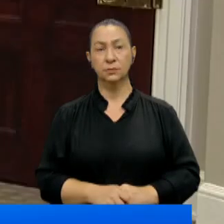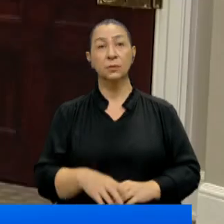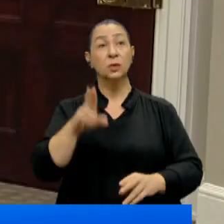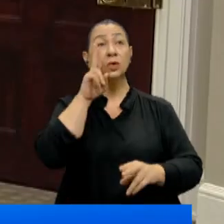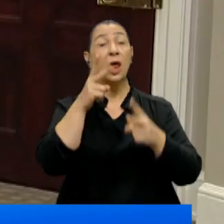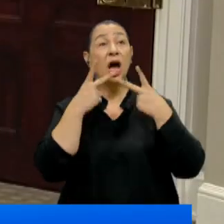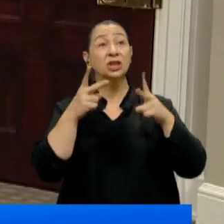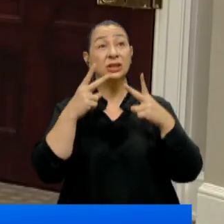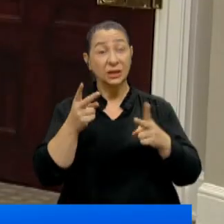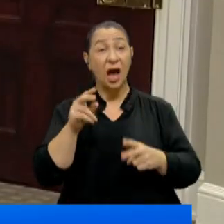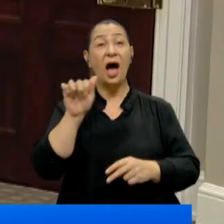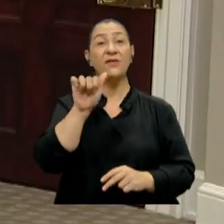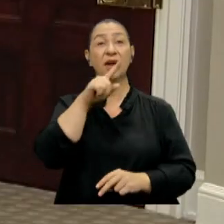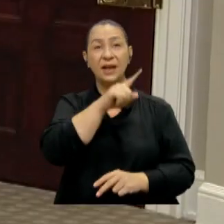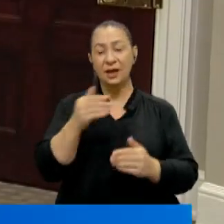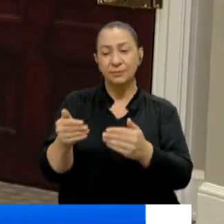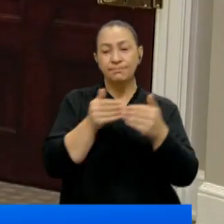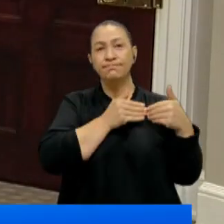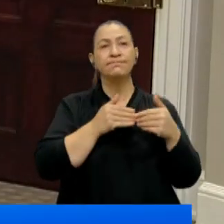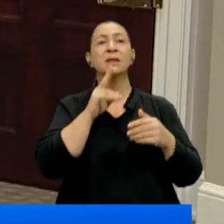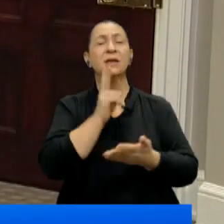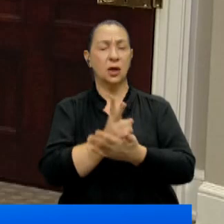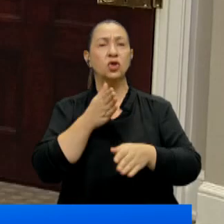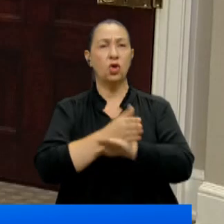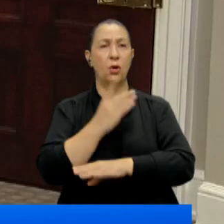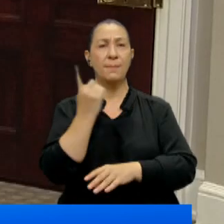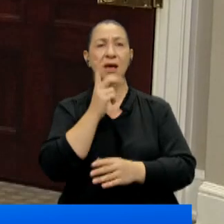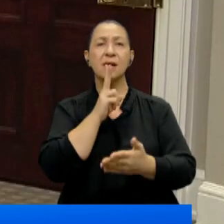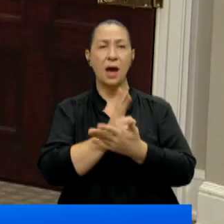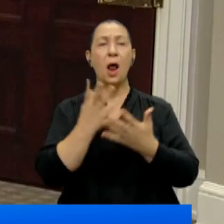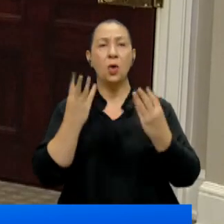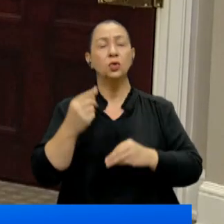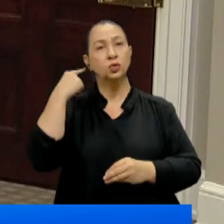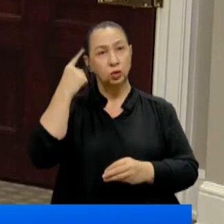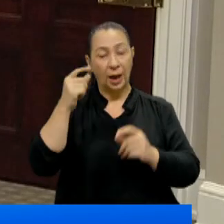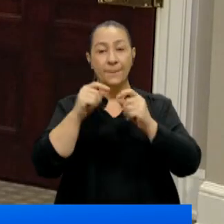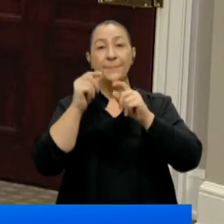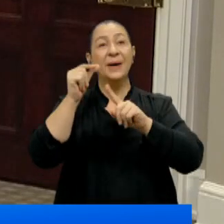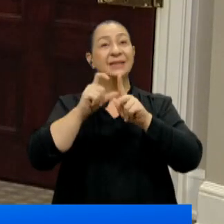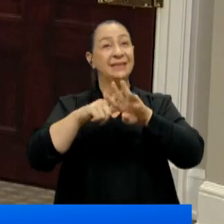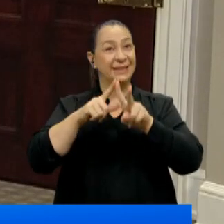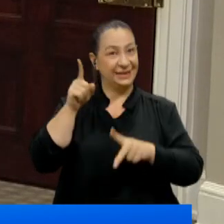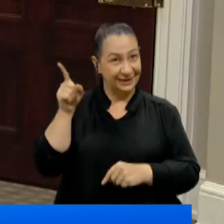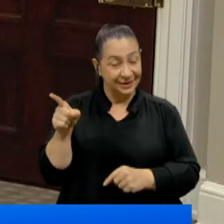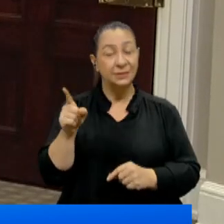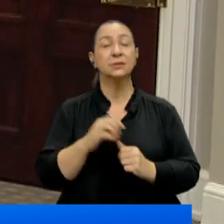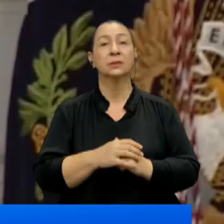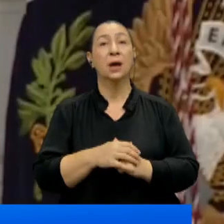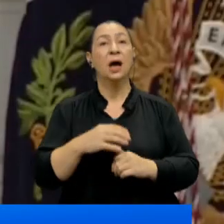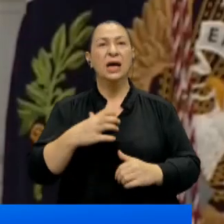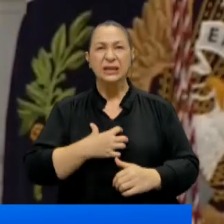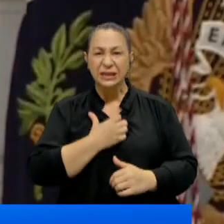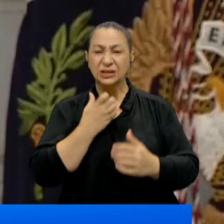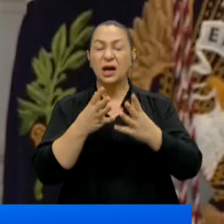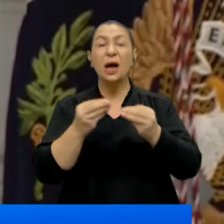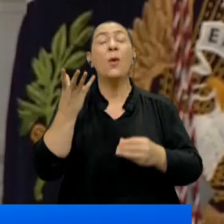Son açıklamasında da Afganistan'dan çekilme kararının doğru bir hareket olduğunu savunan Amerika Birleşik Devletleri Başkanı Joe Biden, acı ve